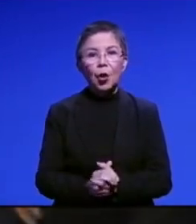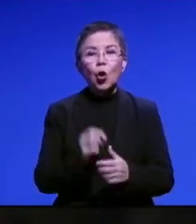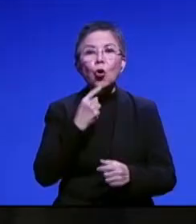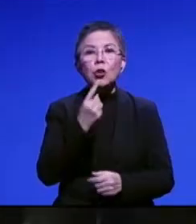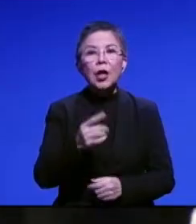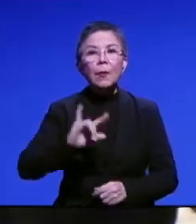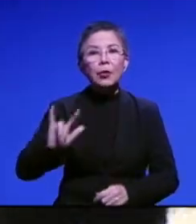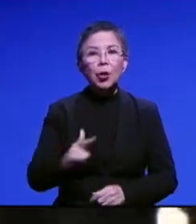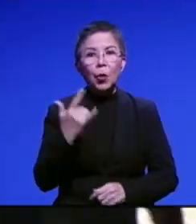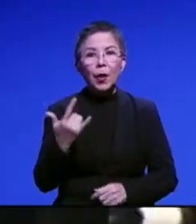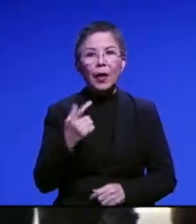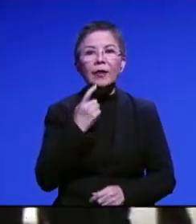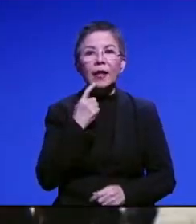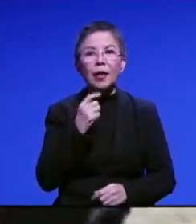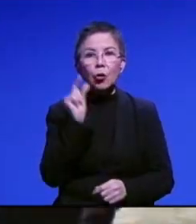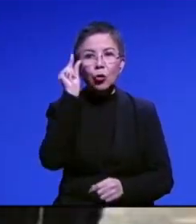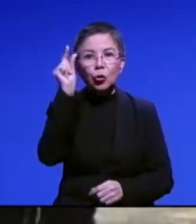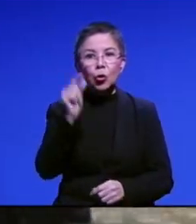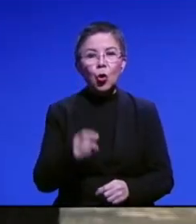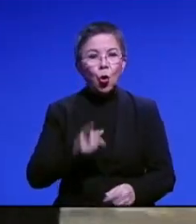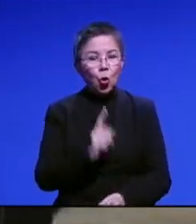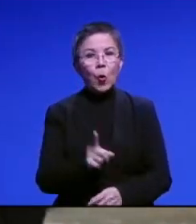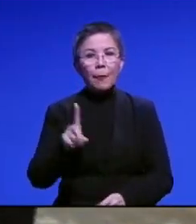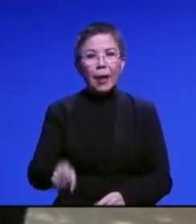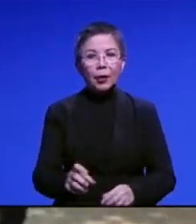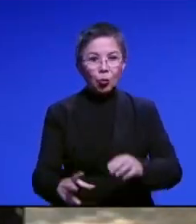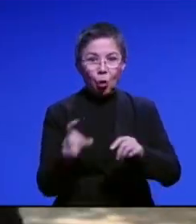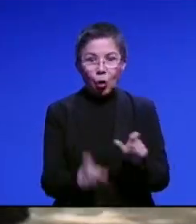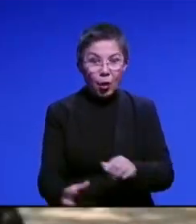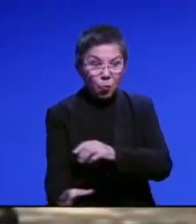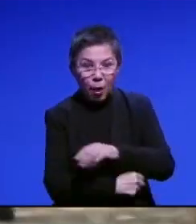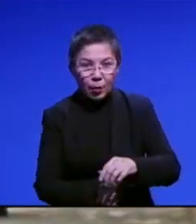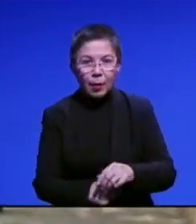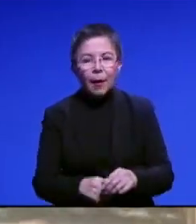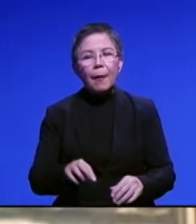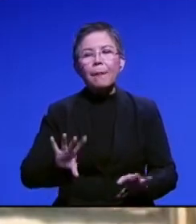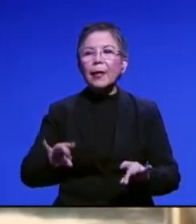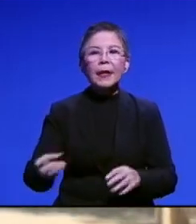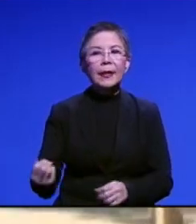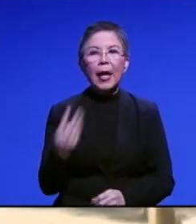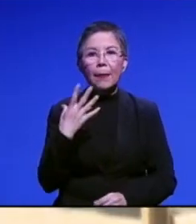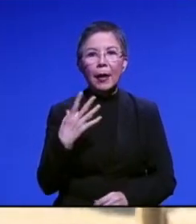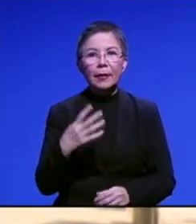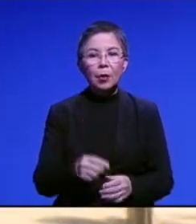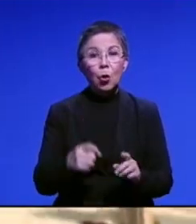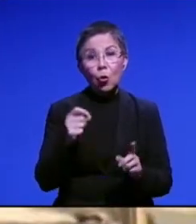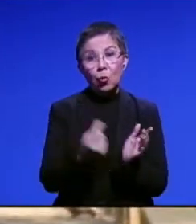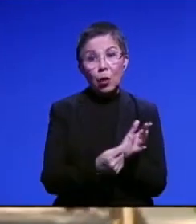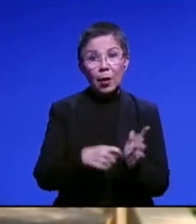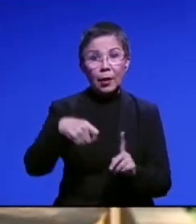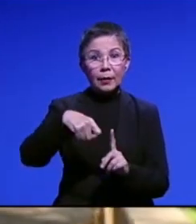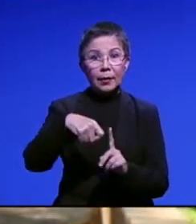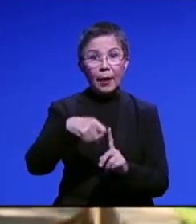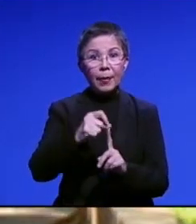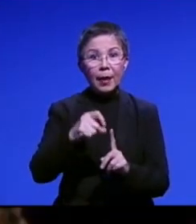Ucapan Presiden Joko Widodo terkait usulan hukuman mati untuk koruptor mendapatkan beragam tanggapan. Dalam Undang-Undang Tipikor, hukuman